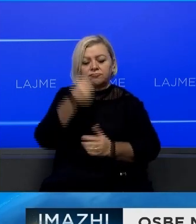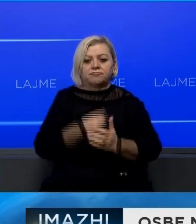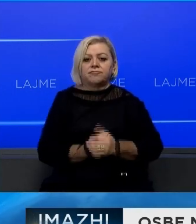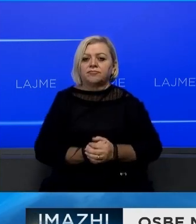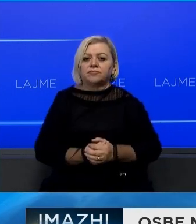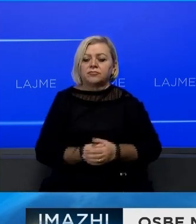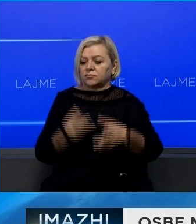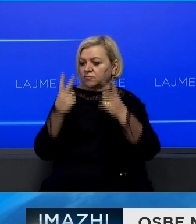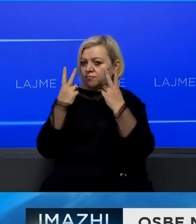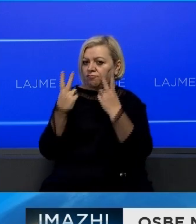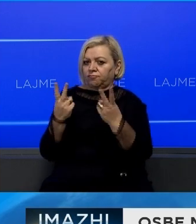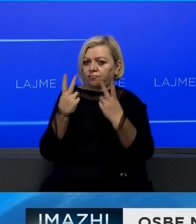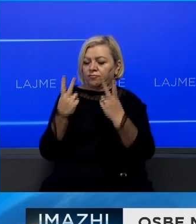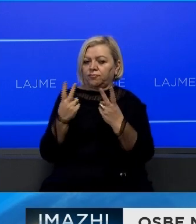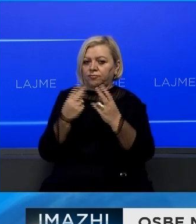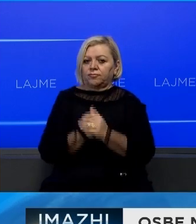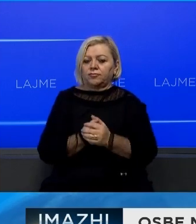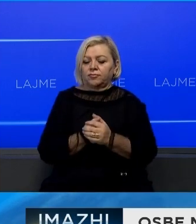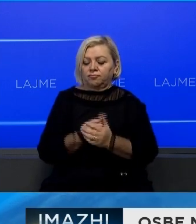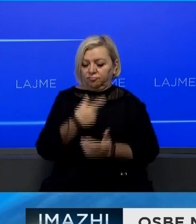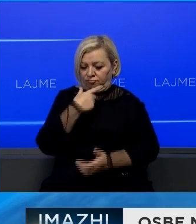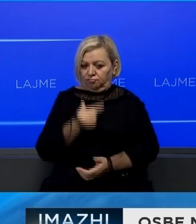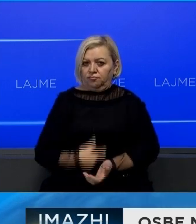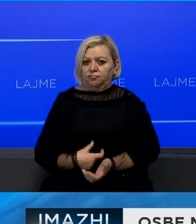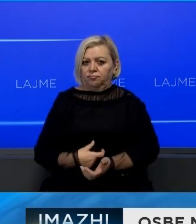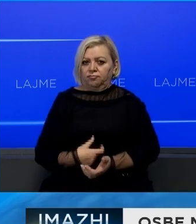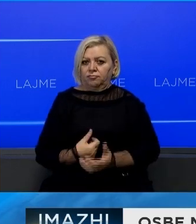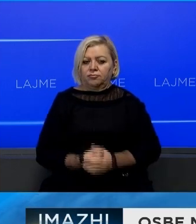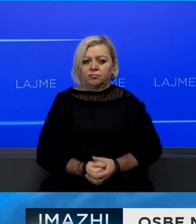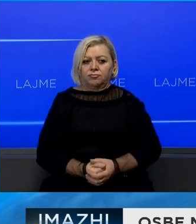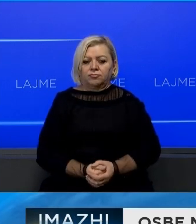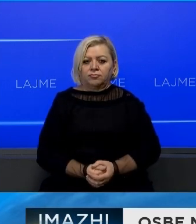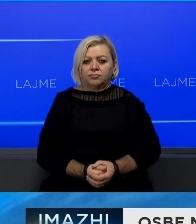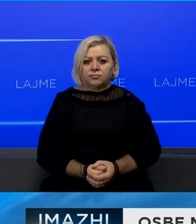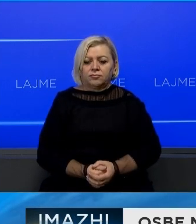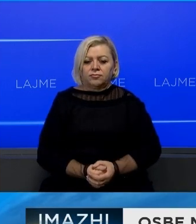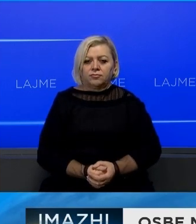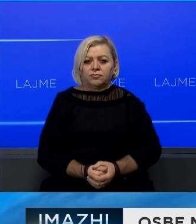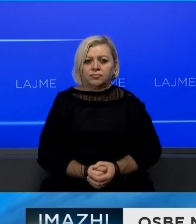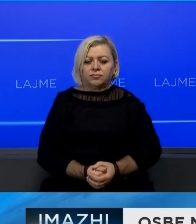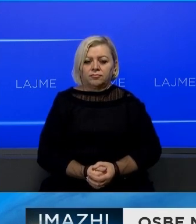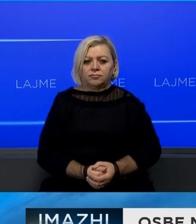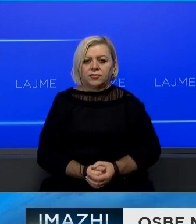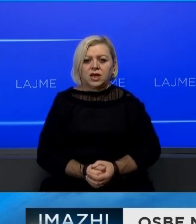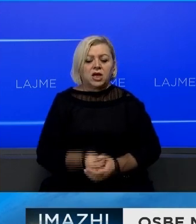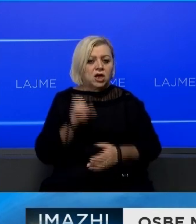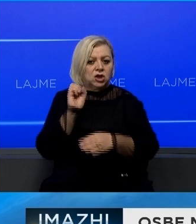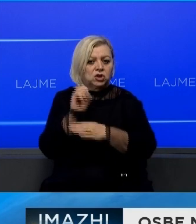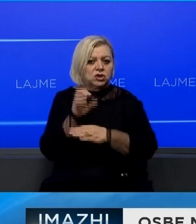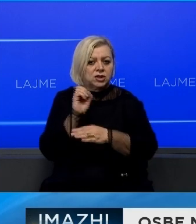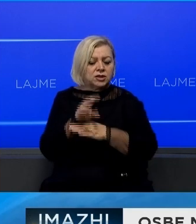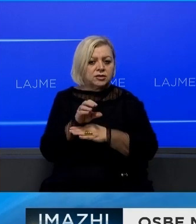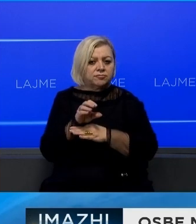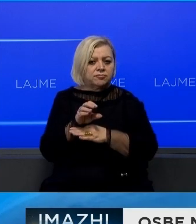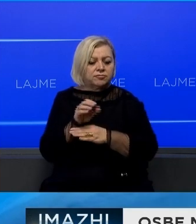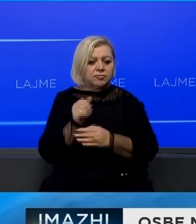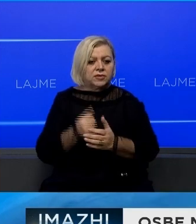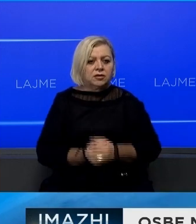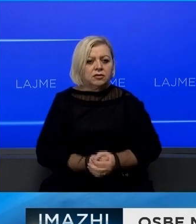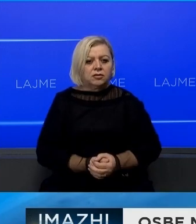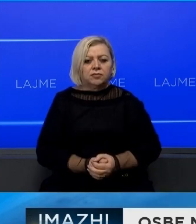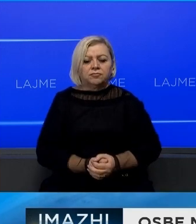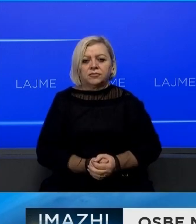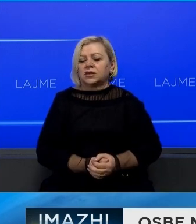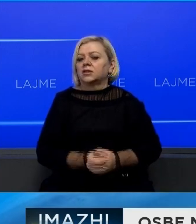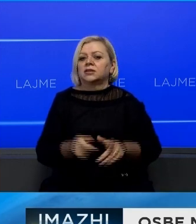veçanti ka një mandat nga këshili i përhershëm përsa